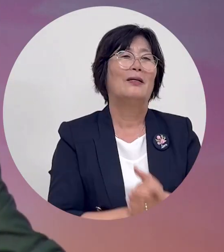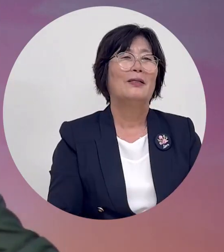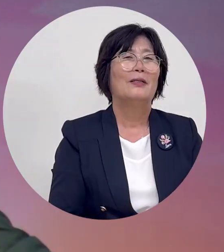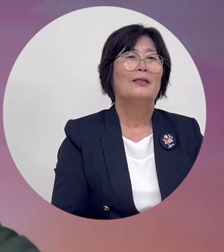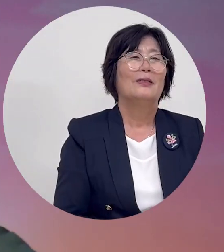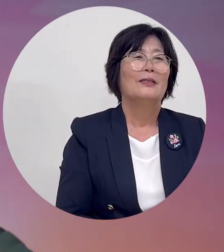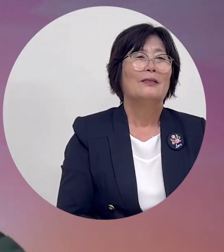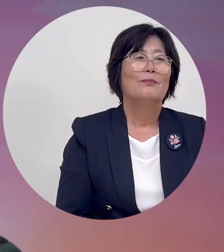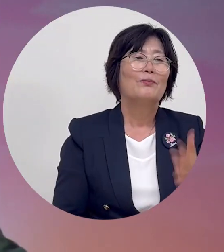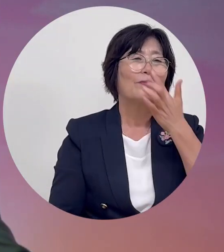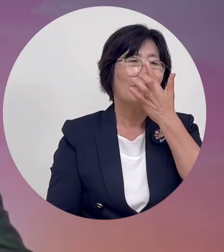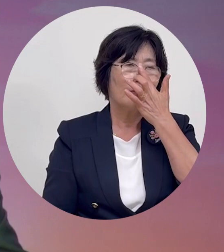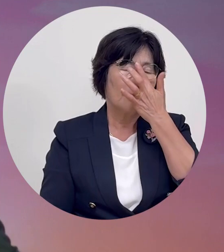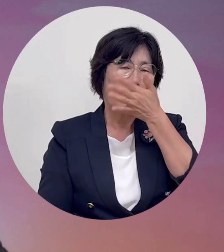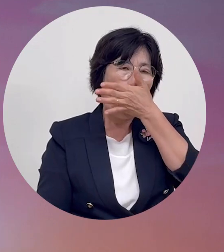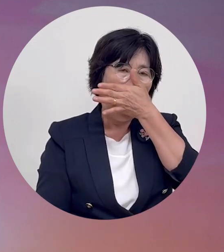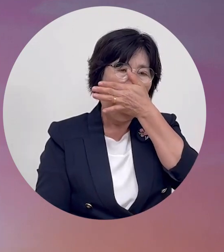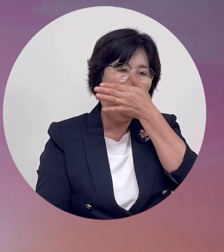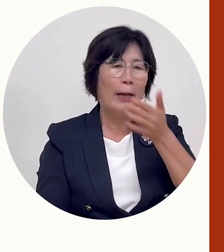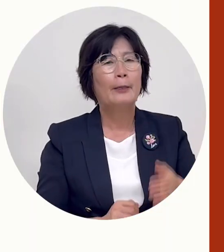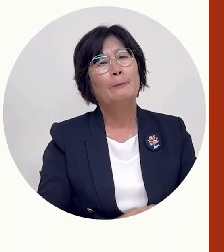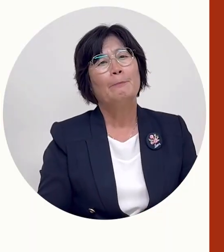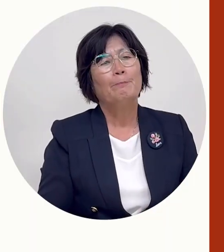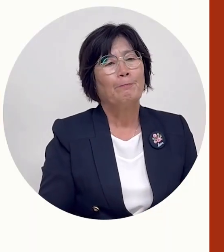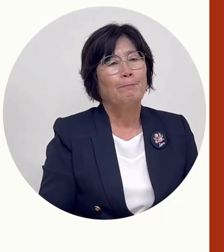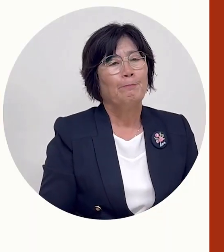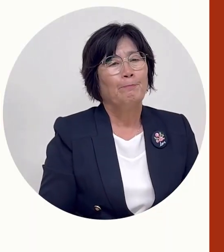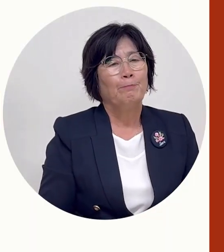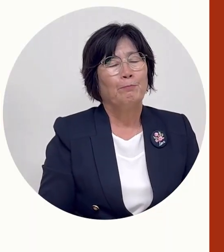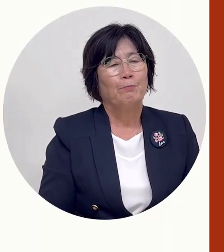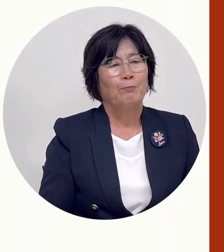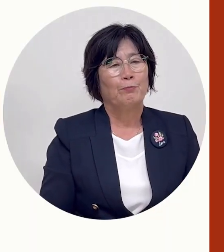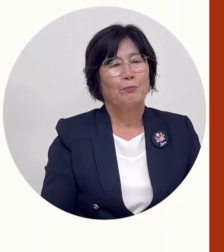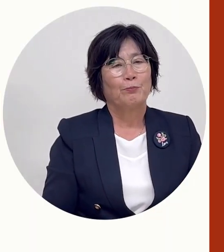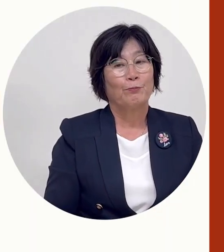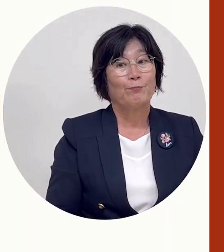우리 찬양하고 기도하겠습니다.